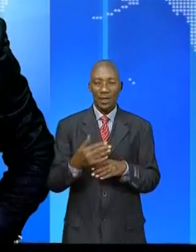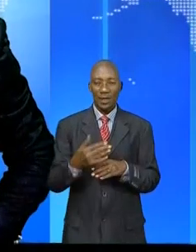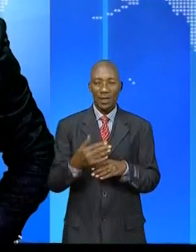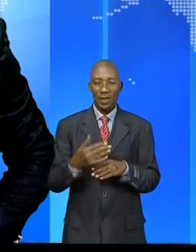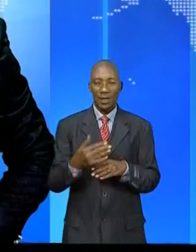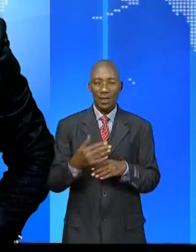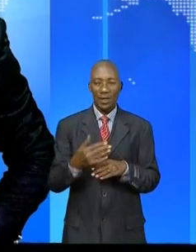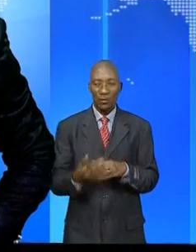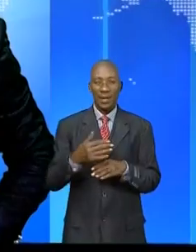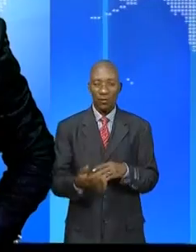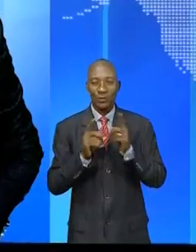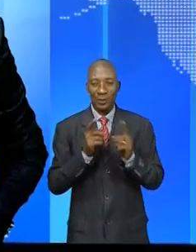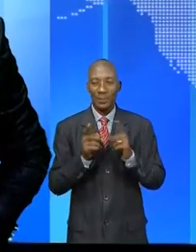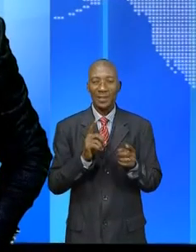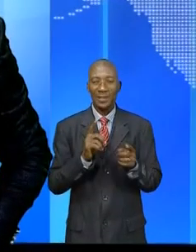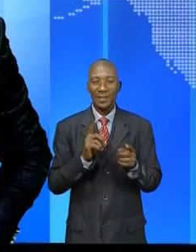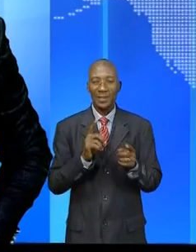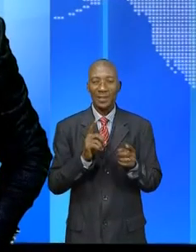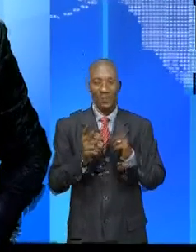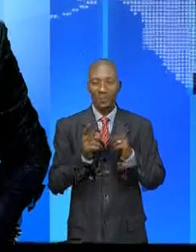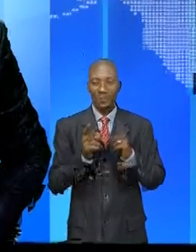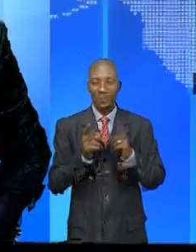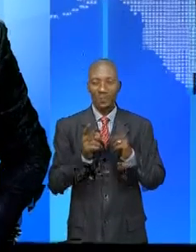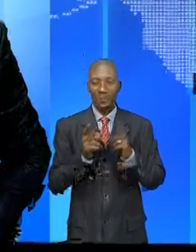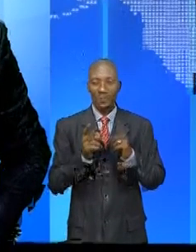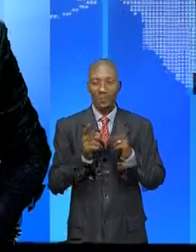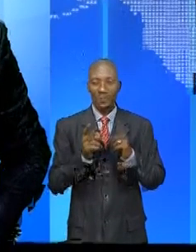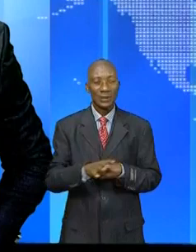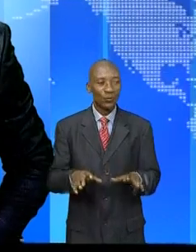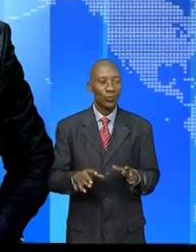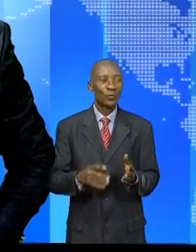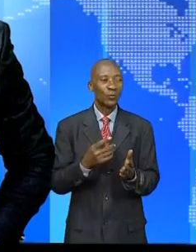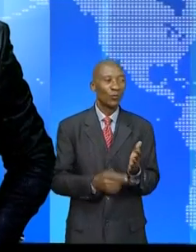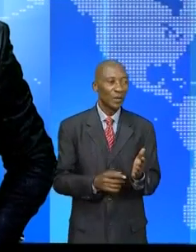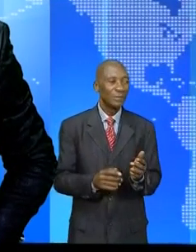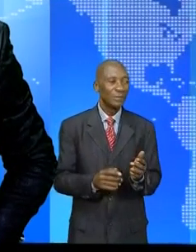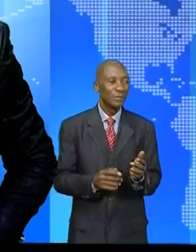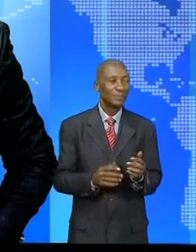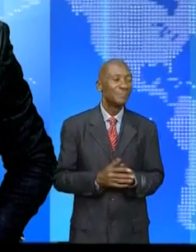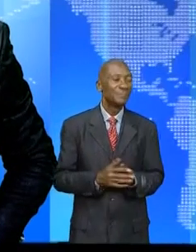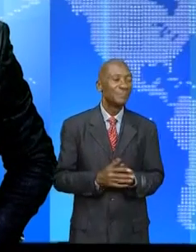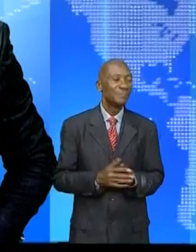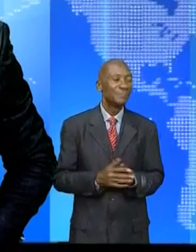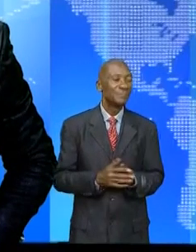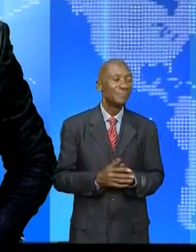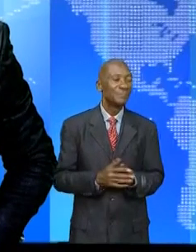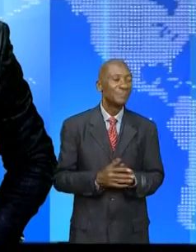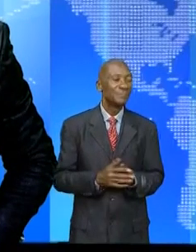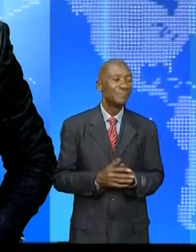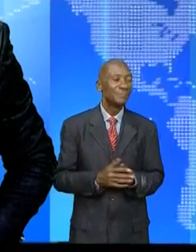la République du Congo. Les soutiens de Nyiragongo, les